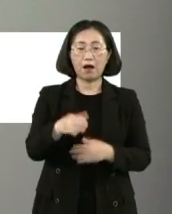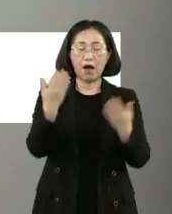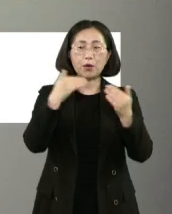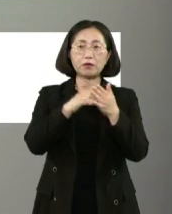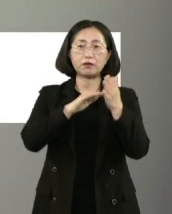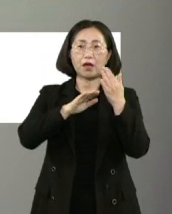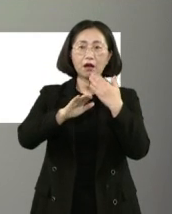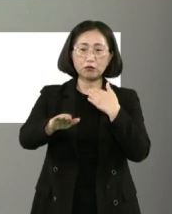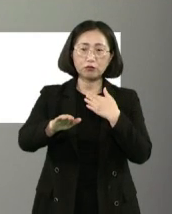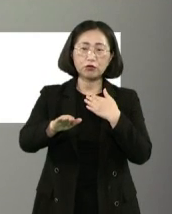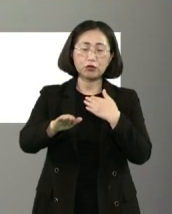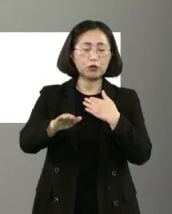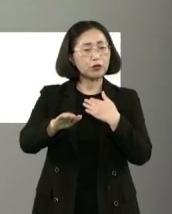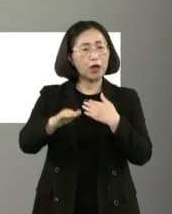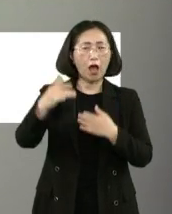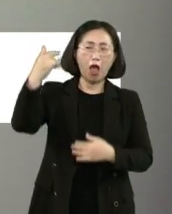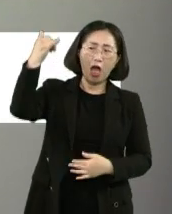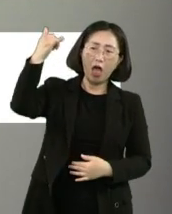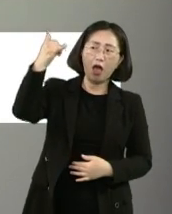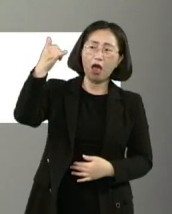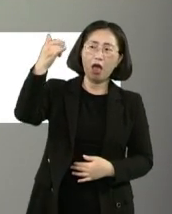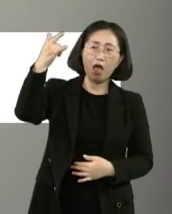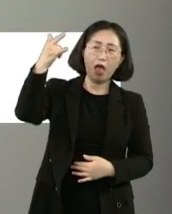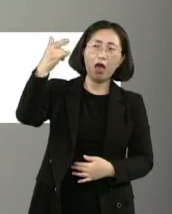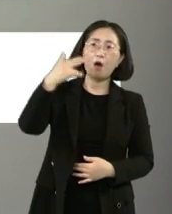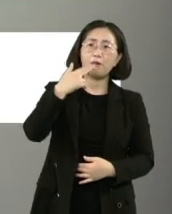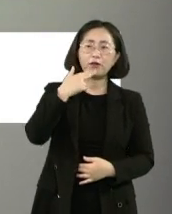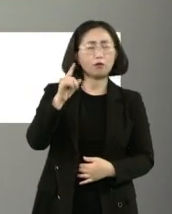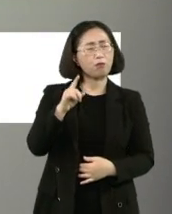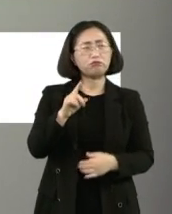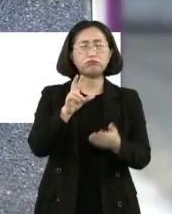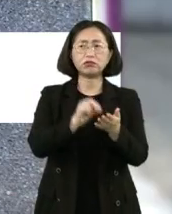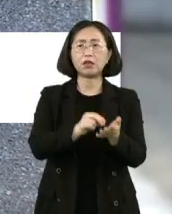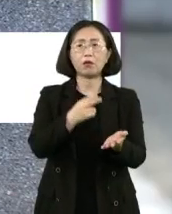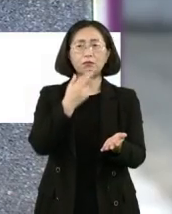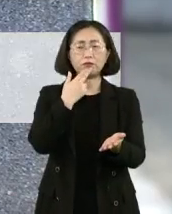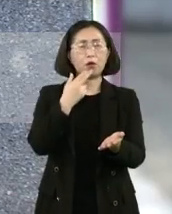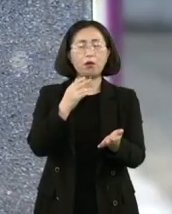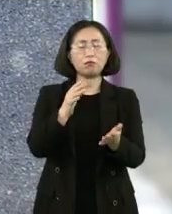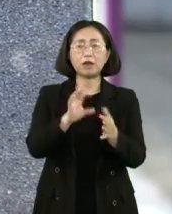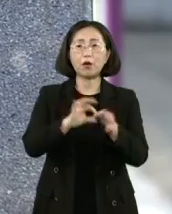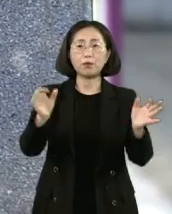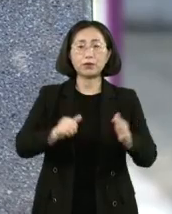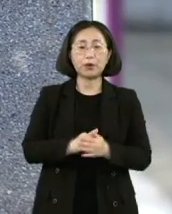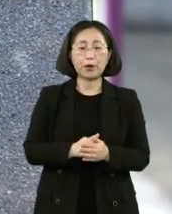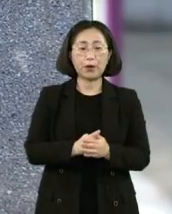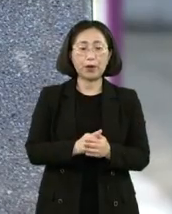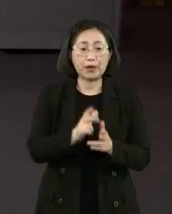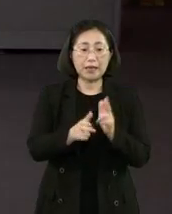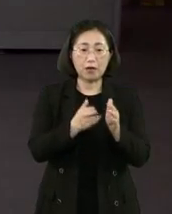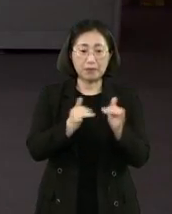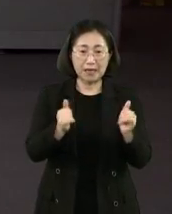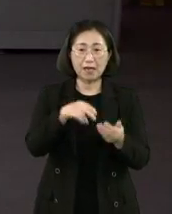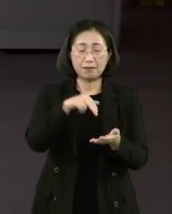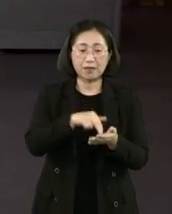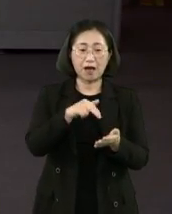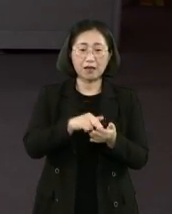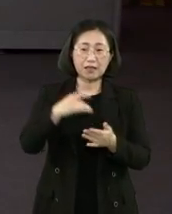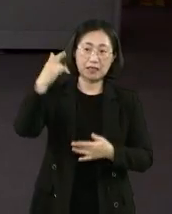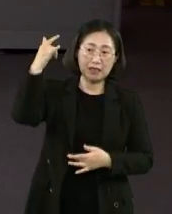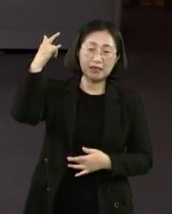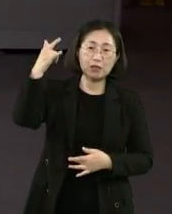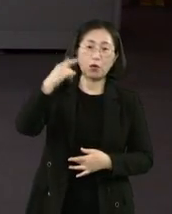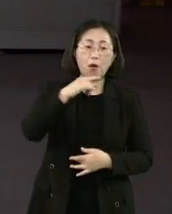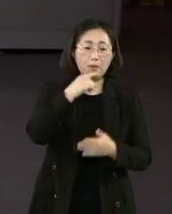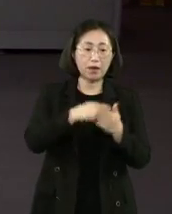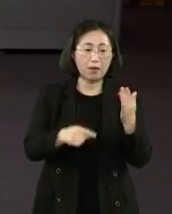줄어드는 거는 시간 줄어도 큰 영향을 미치지 않으니까. 사업자 측은 한술 더 떠 일조권